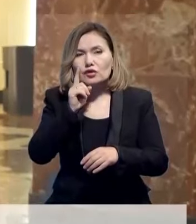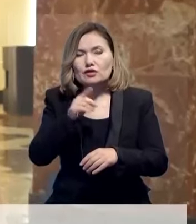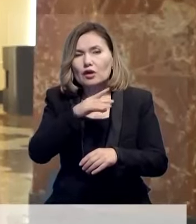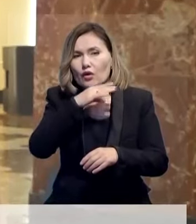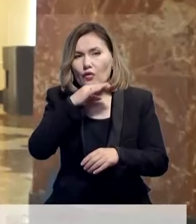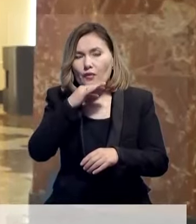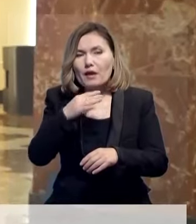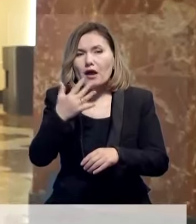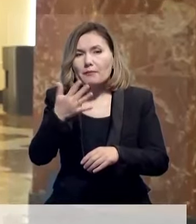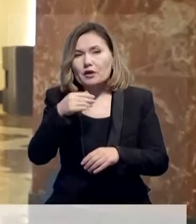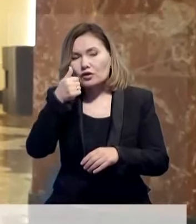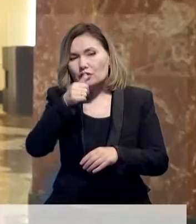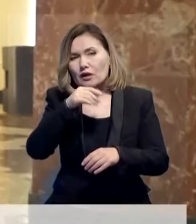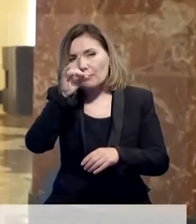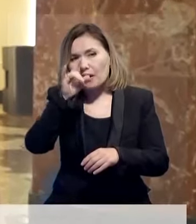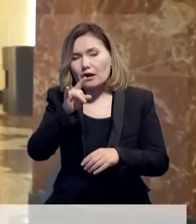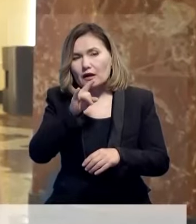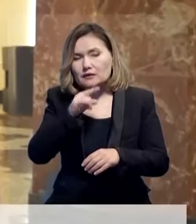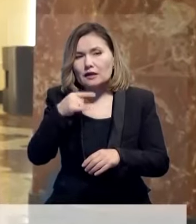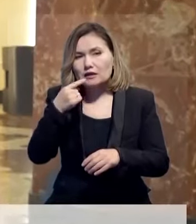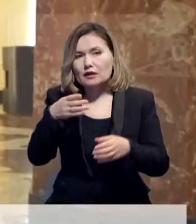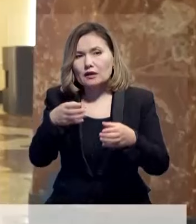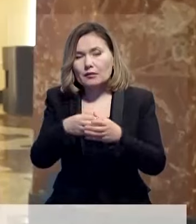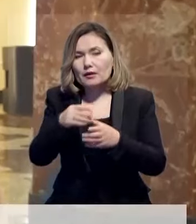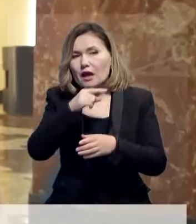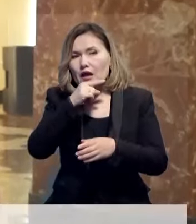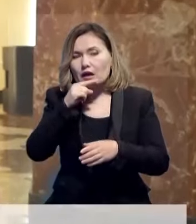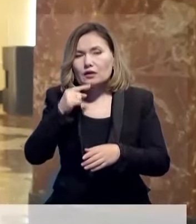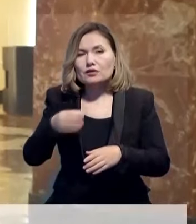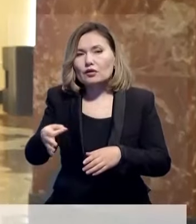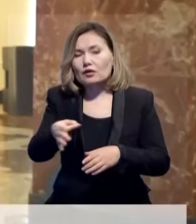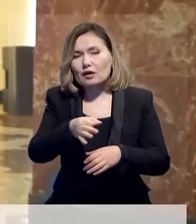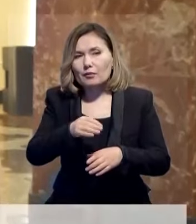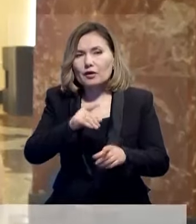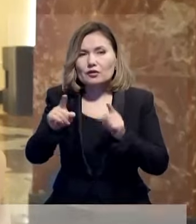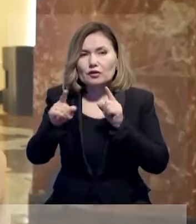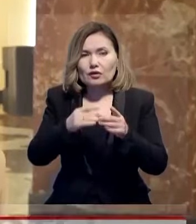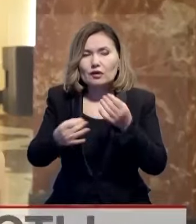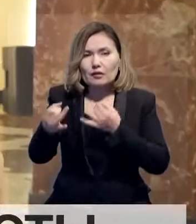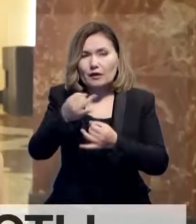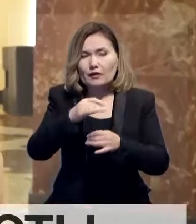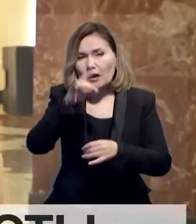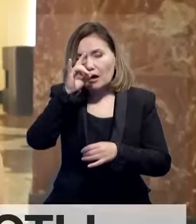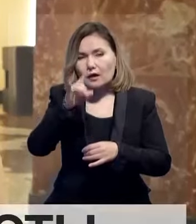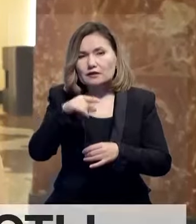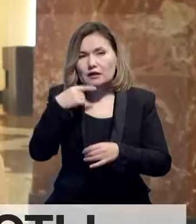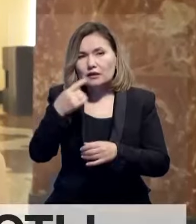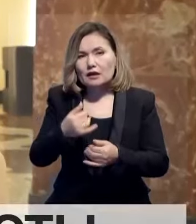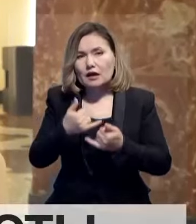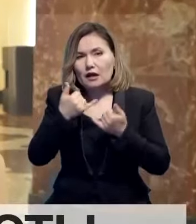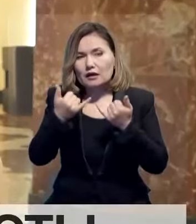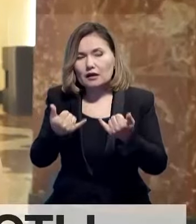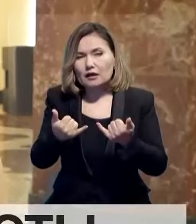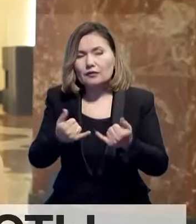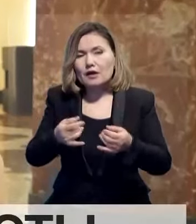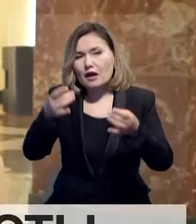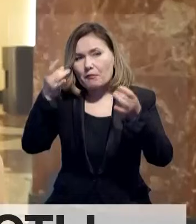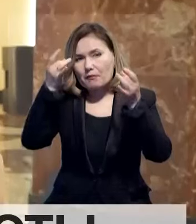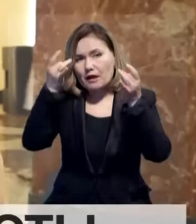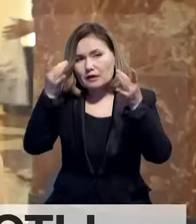5 жылдың арасында халықаралық қазақ тілі қоғамы Ресей өңірлерінде дөңгелек үстелдер тілге арналған және